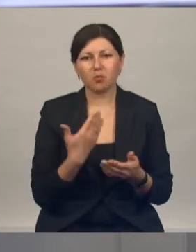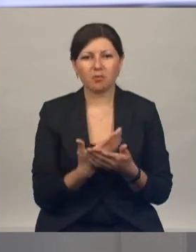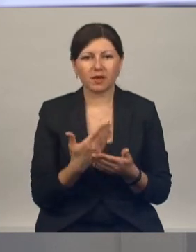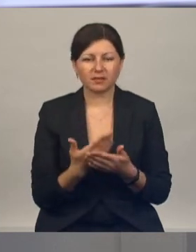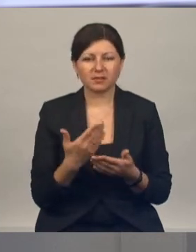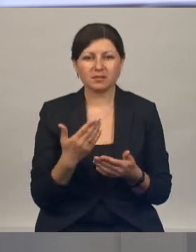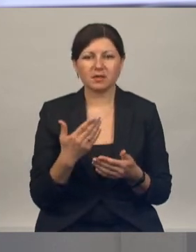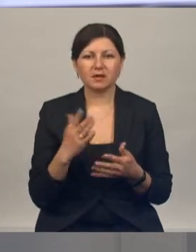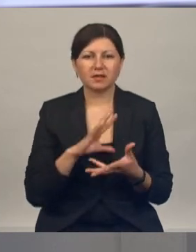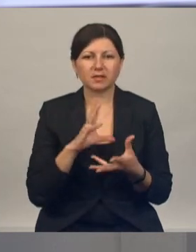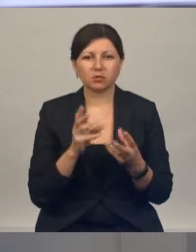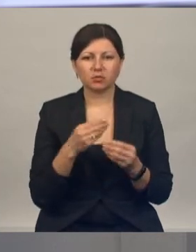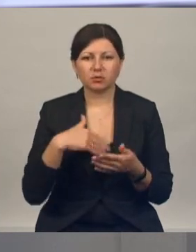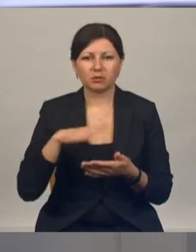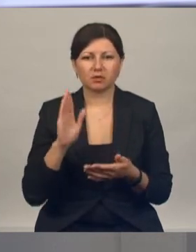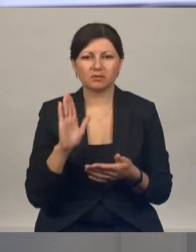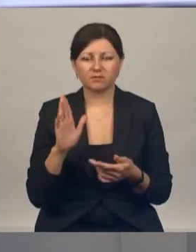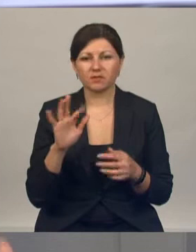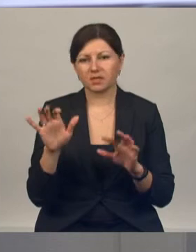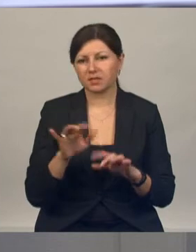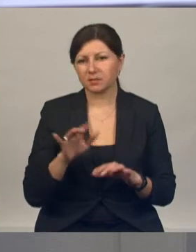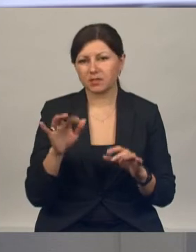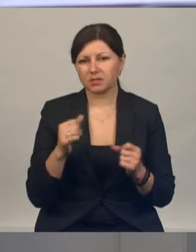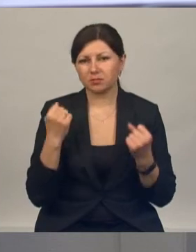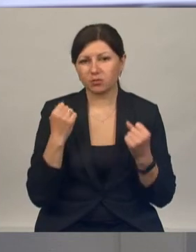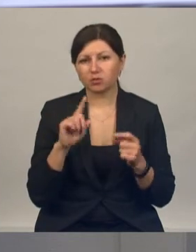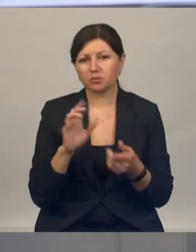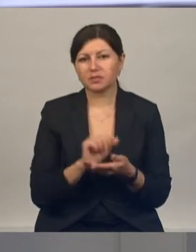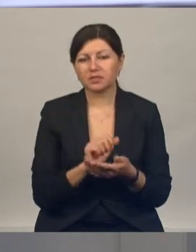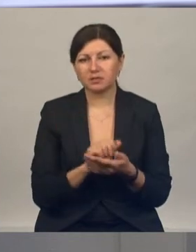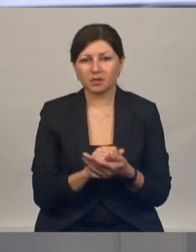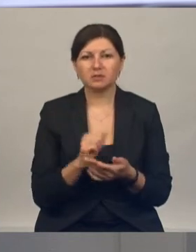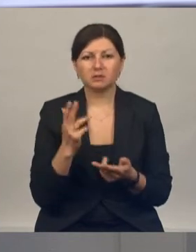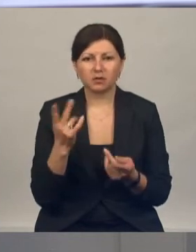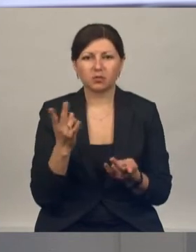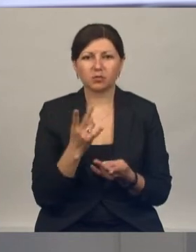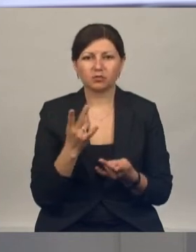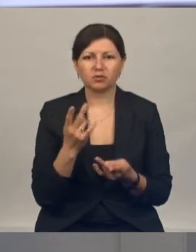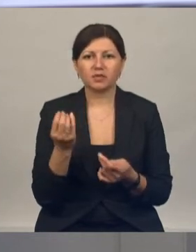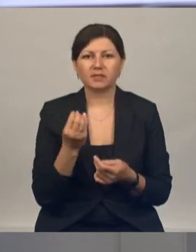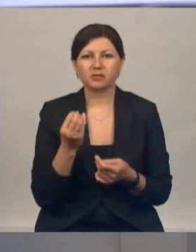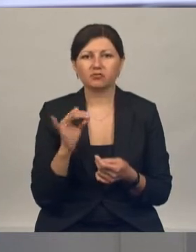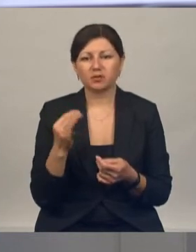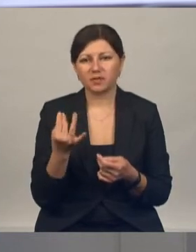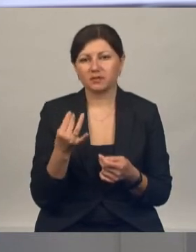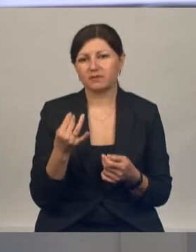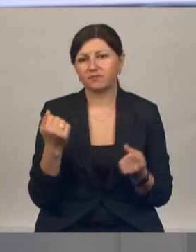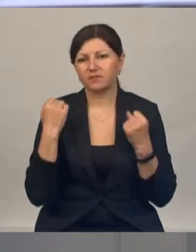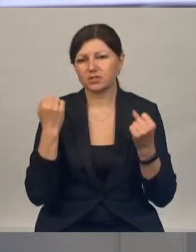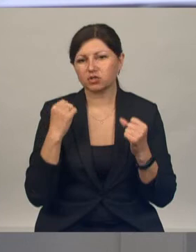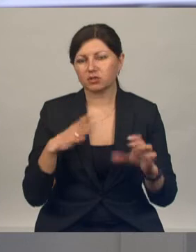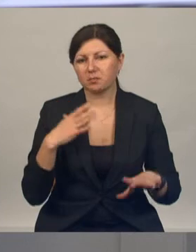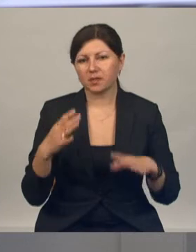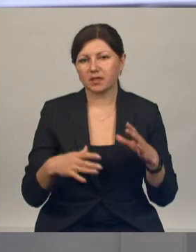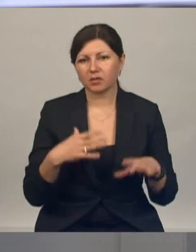в киберспорте. Поэтому для того, чтобы человек этим занимался, естественно, нужна еще и физическая подготовка. Вот в